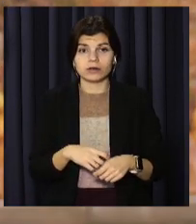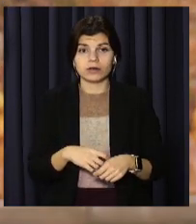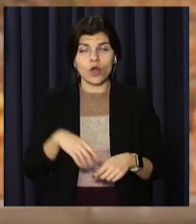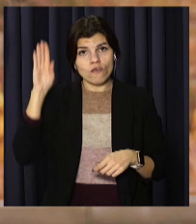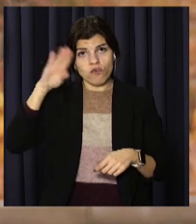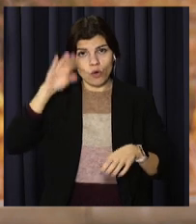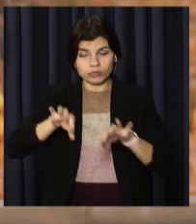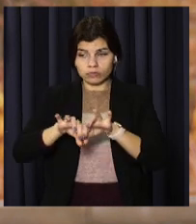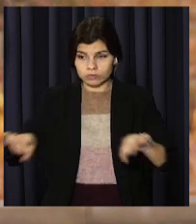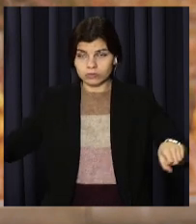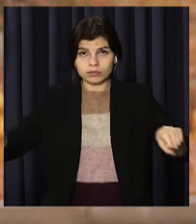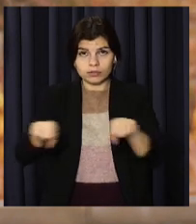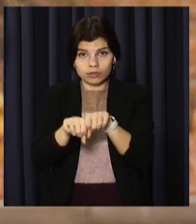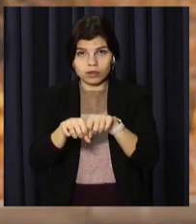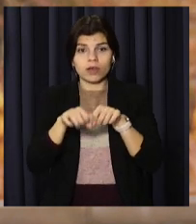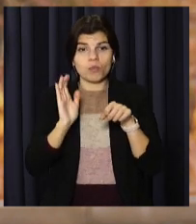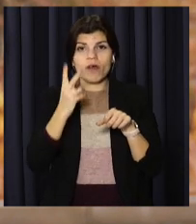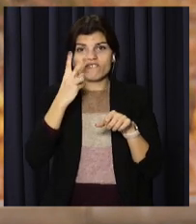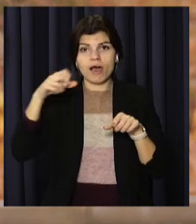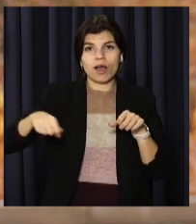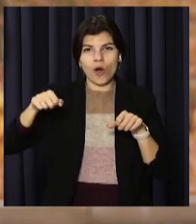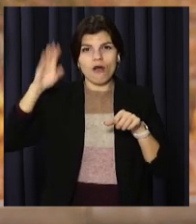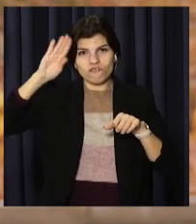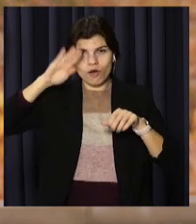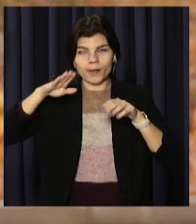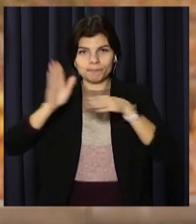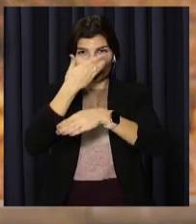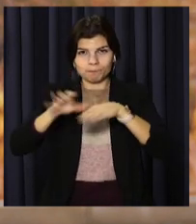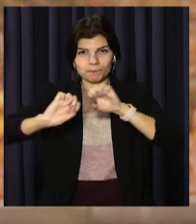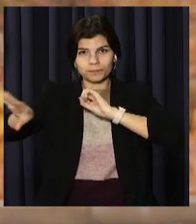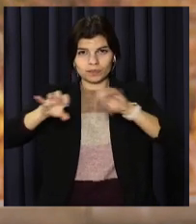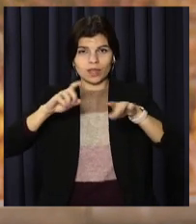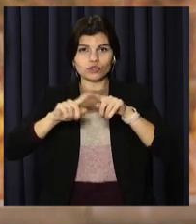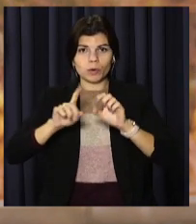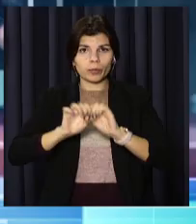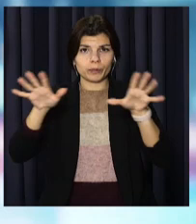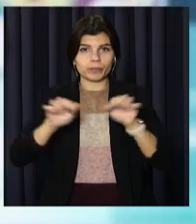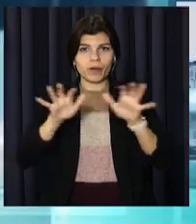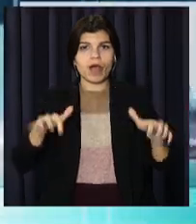водогону. І також буде влаштовано два колодці для розподілу цієї води по цій території.